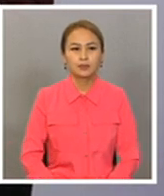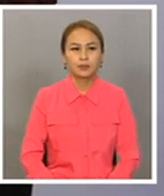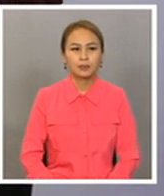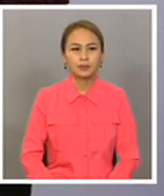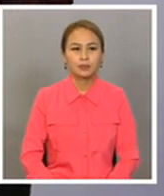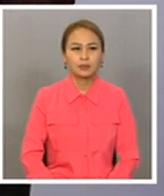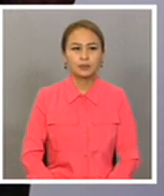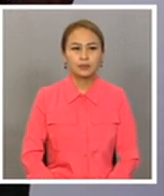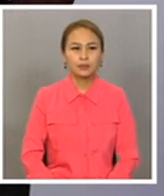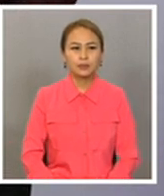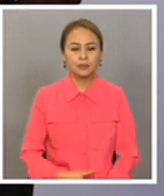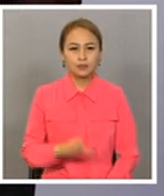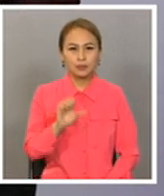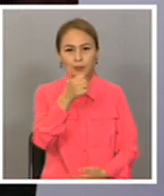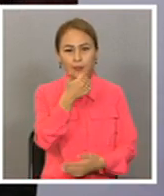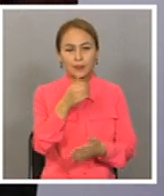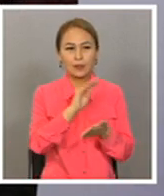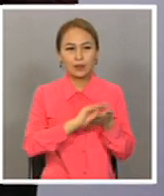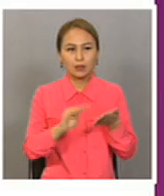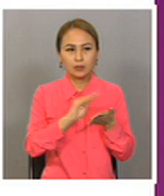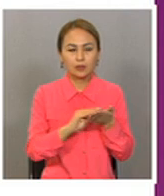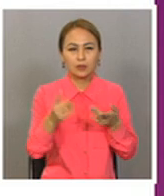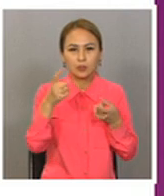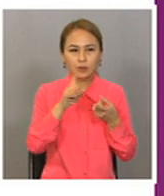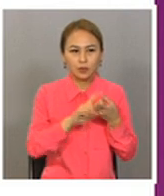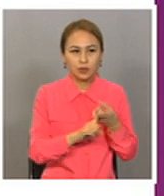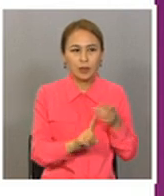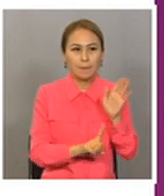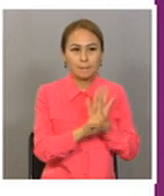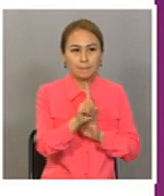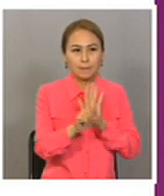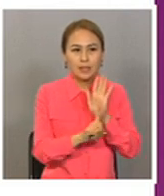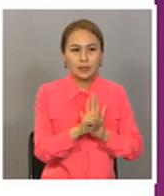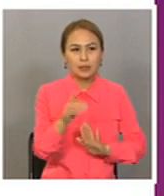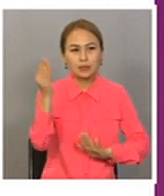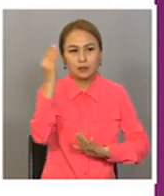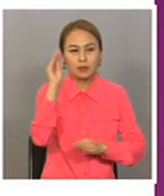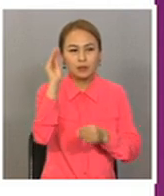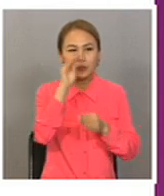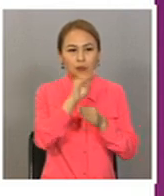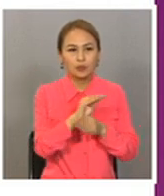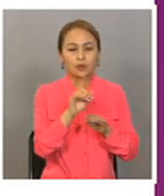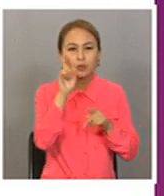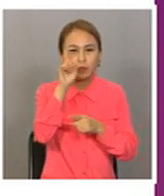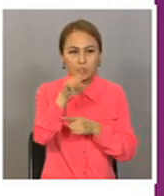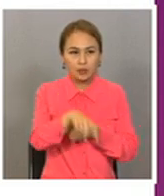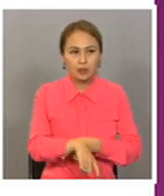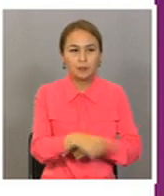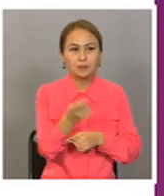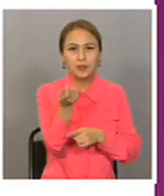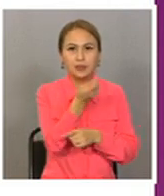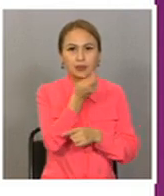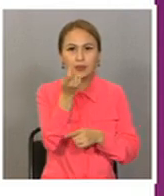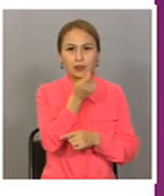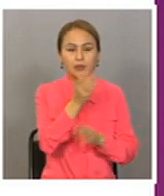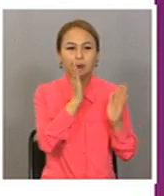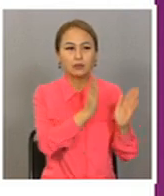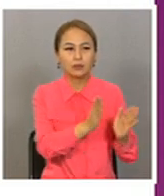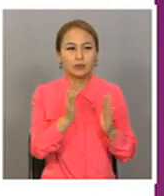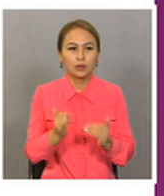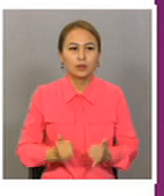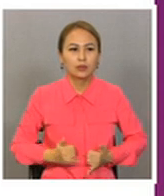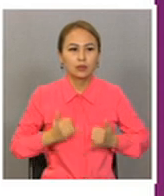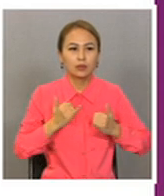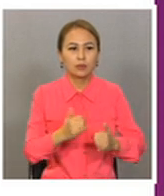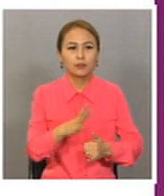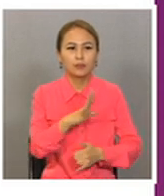салыстырайық. Бірінші үзінді бойынша бастарын дәңге толған төмен салып, бидайлар бейне тағзым етіп